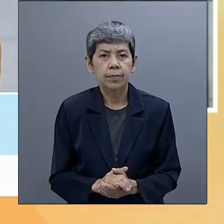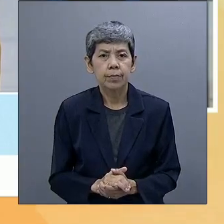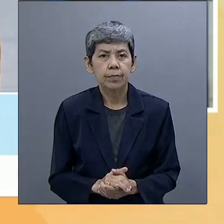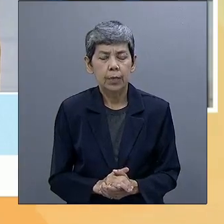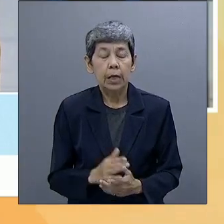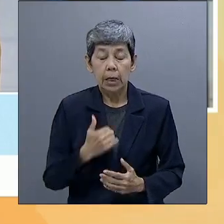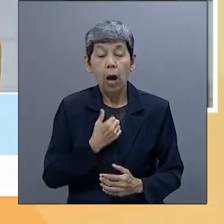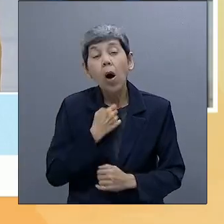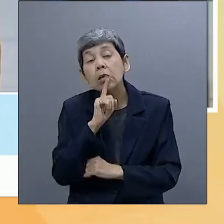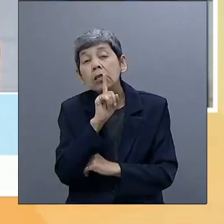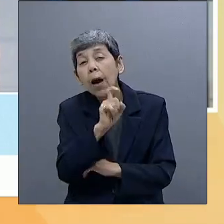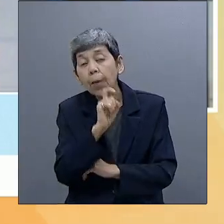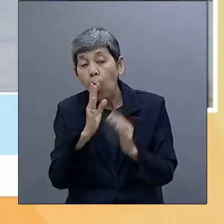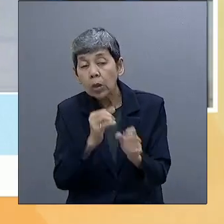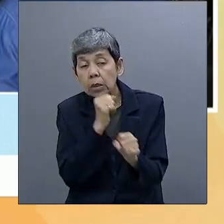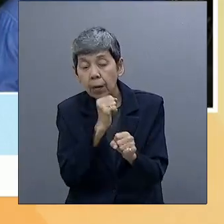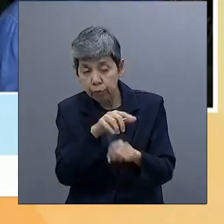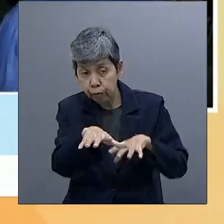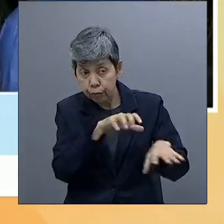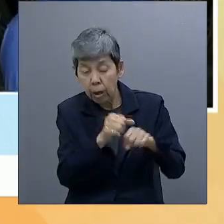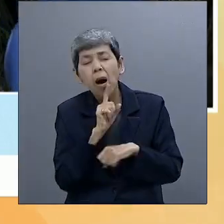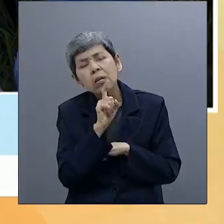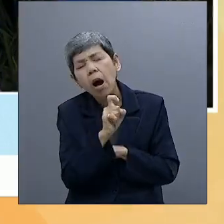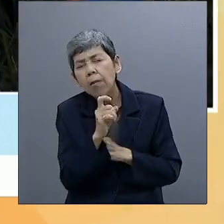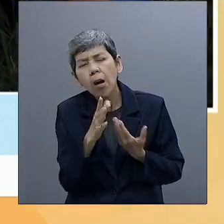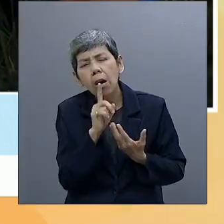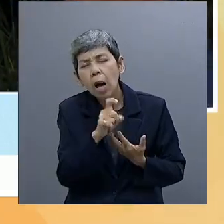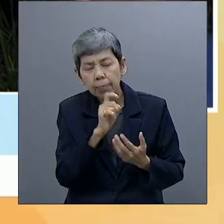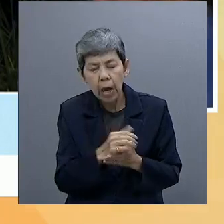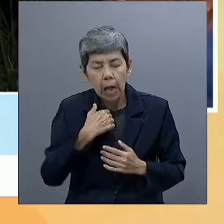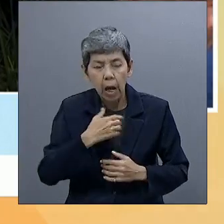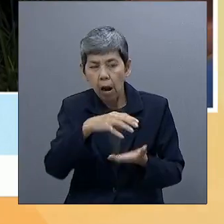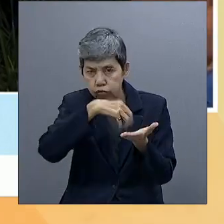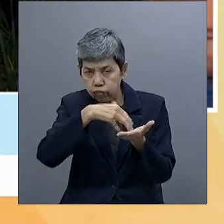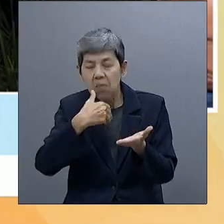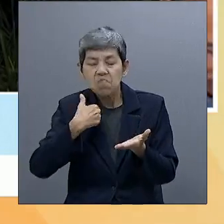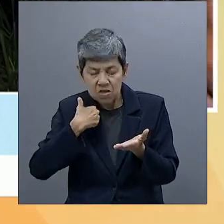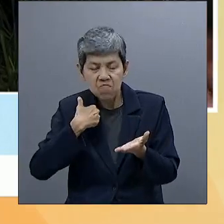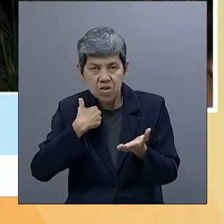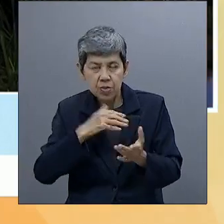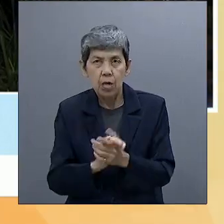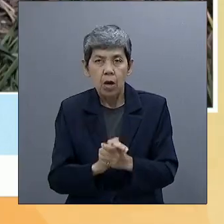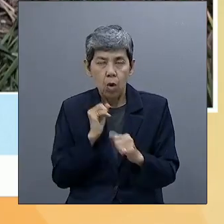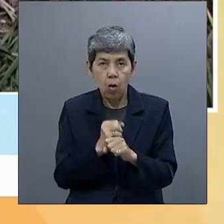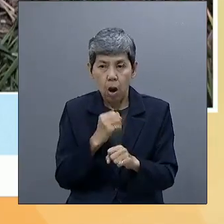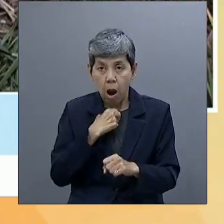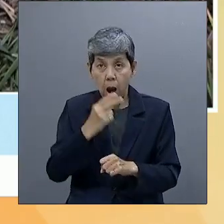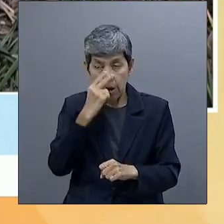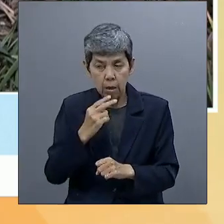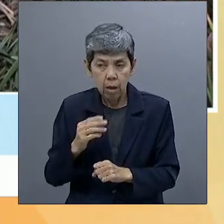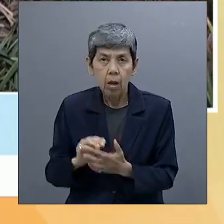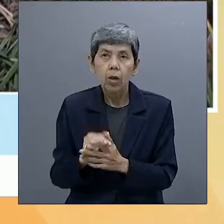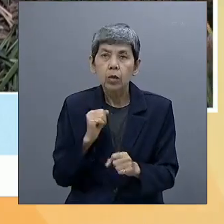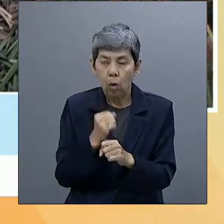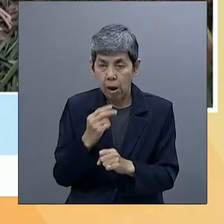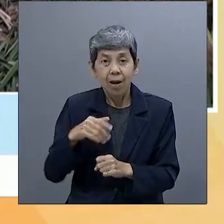จากการที่สอบถามทางเจ้าหน้าที่ผู้ปฏิบัติงานนะครับทราบว่าผู้ที่ได้รับข่าวสารการ